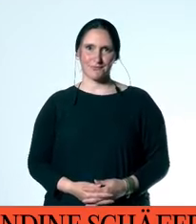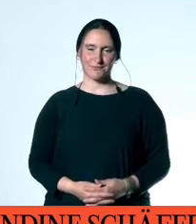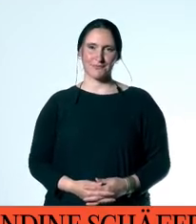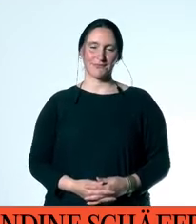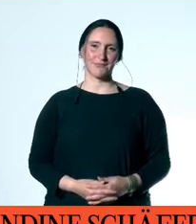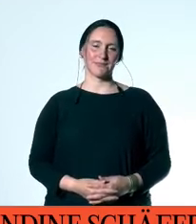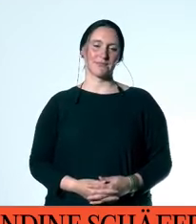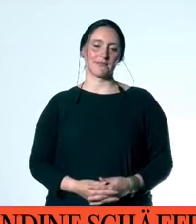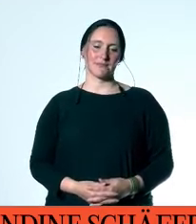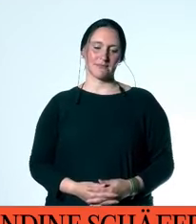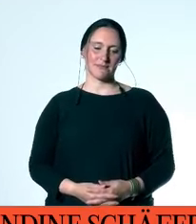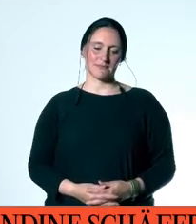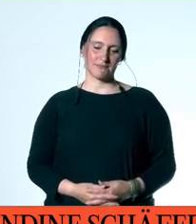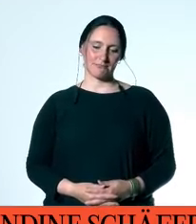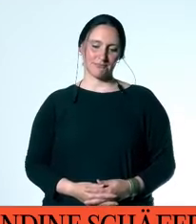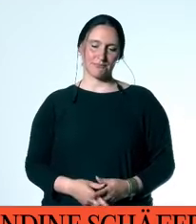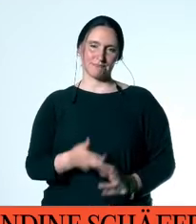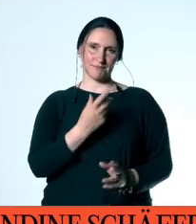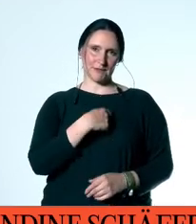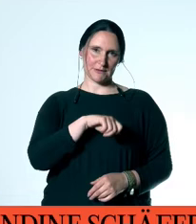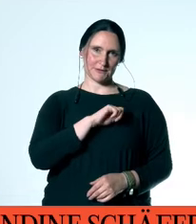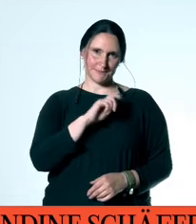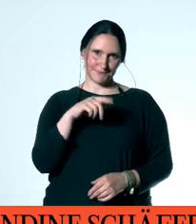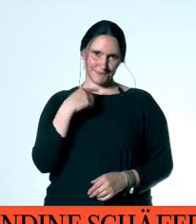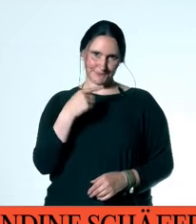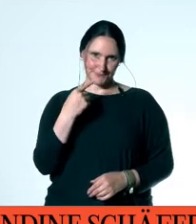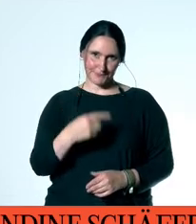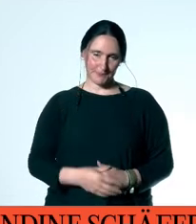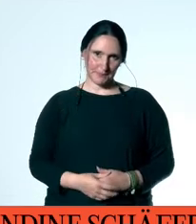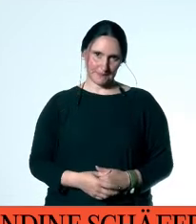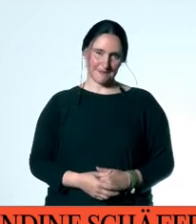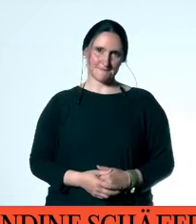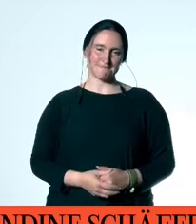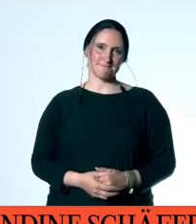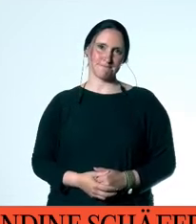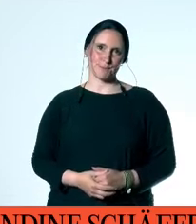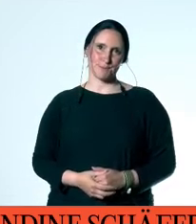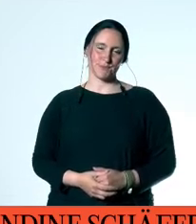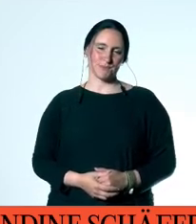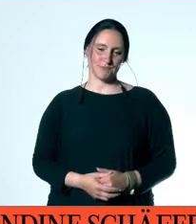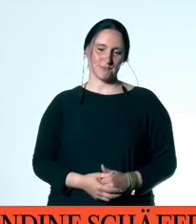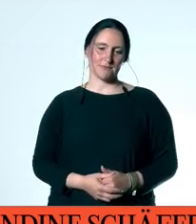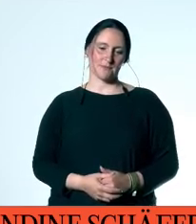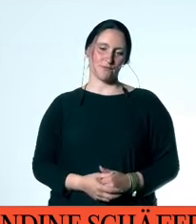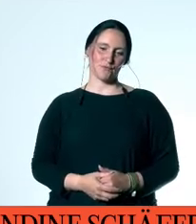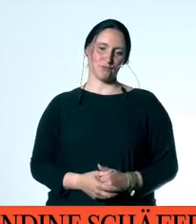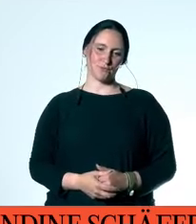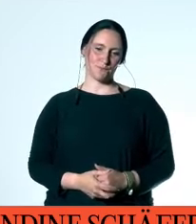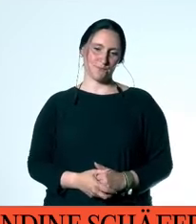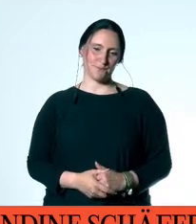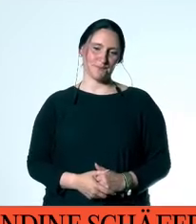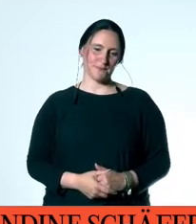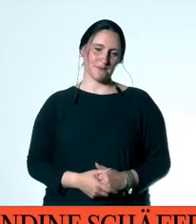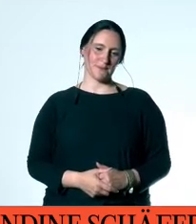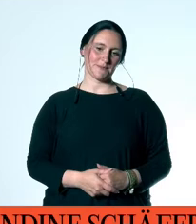Desde Marea siempre tratamos de apoyar a los Marea versuchen wir immer